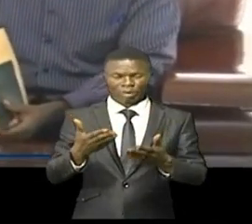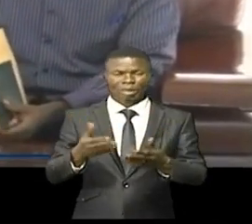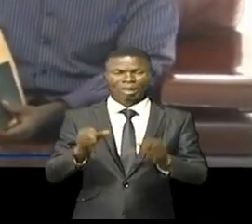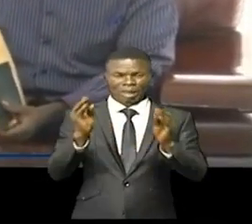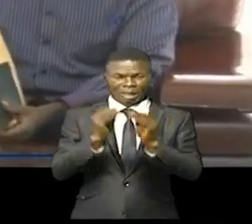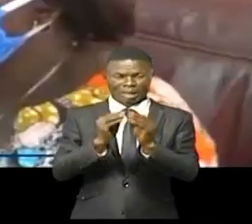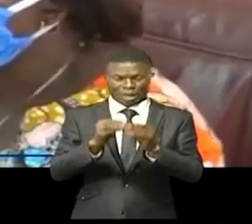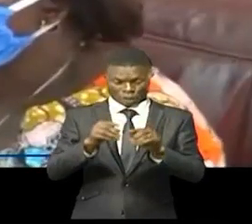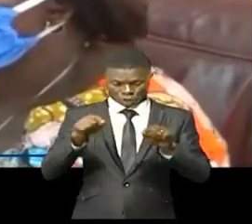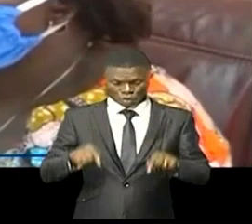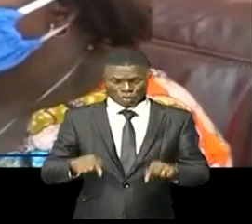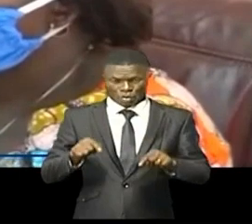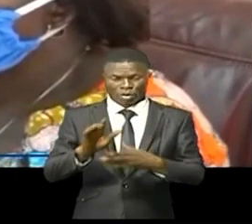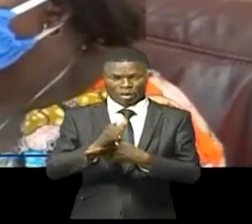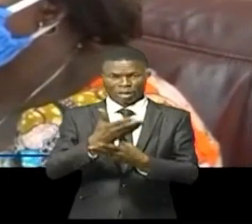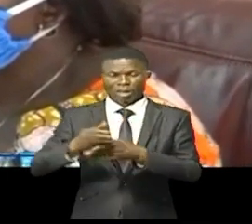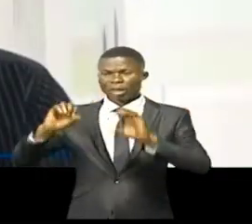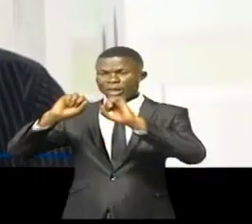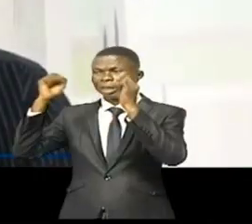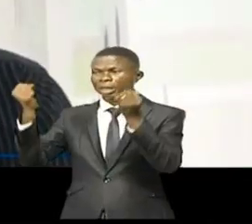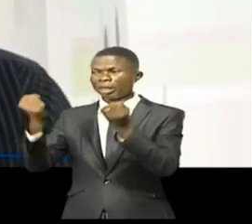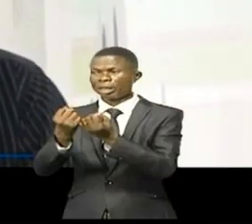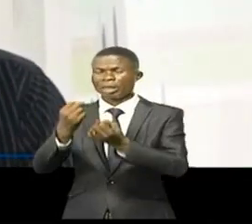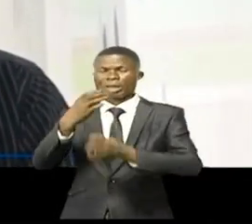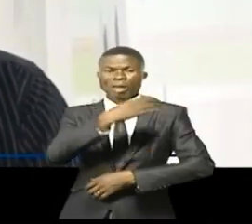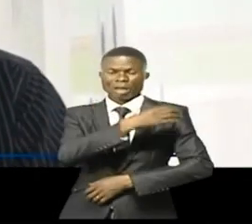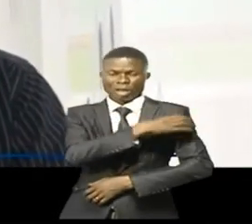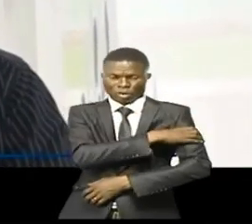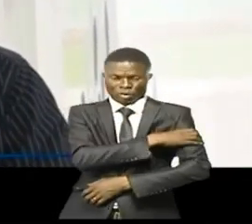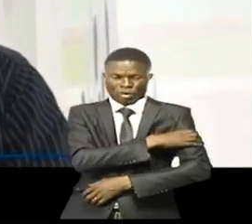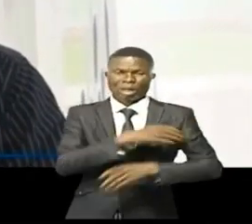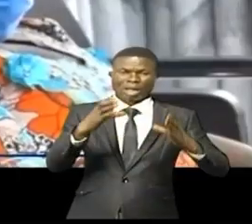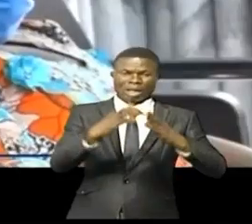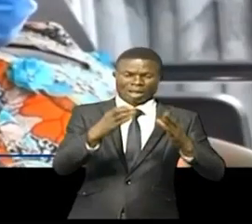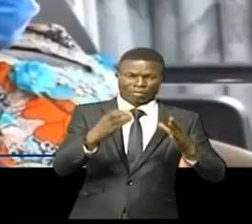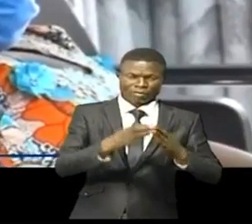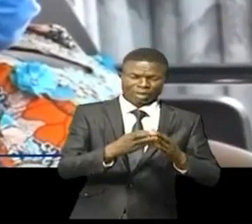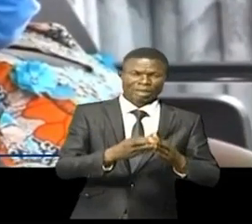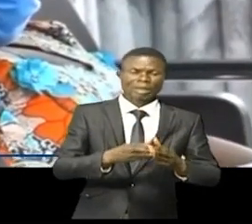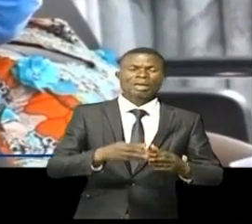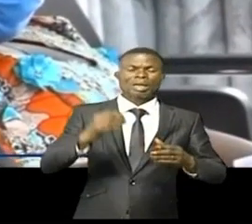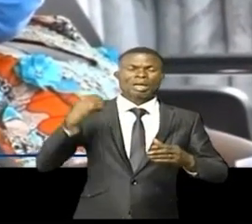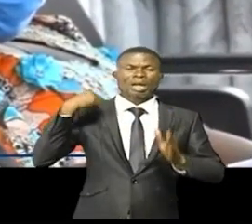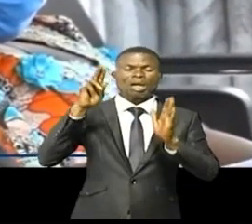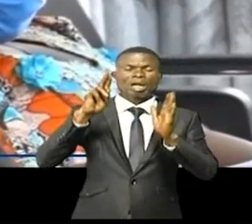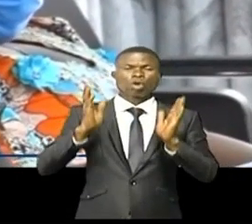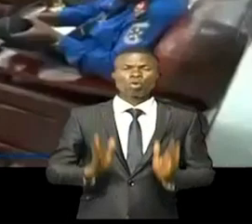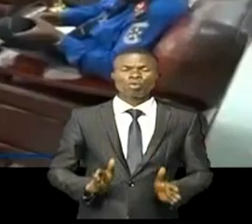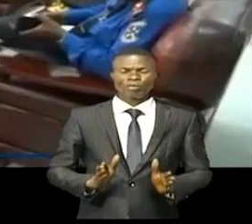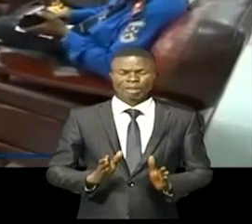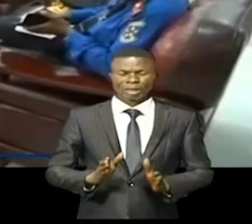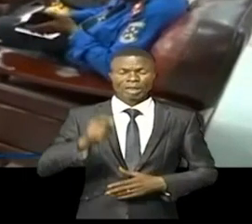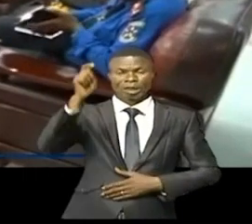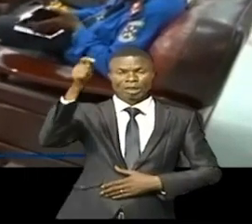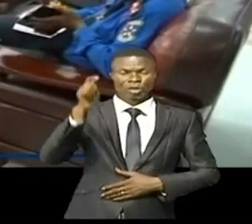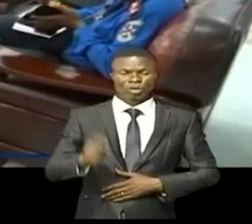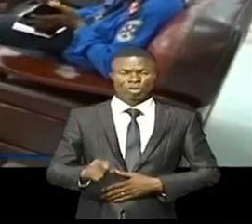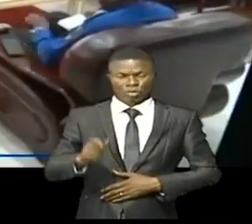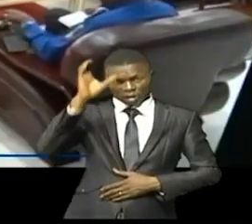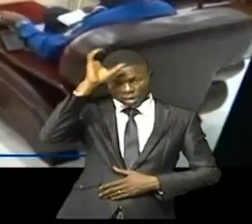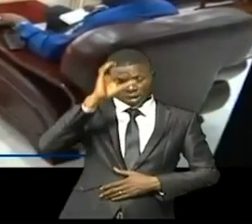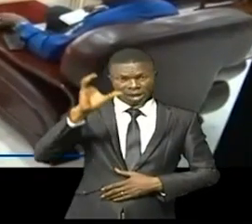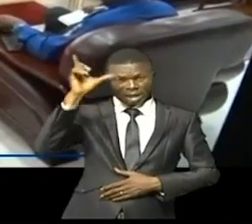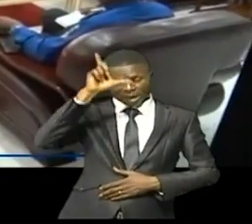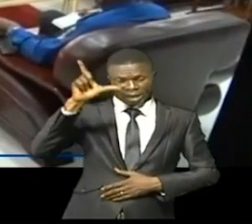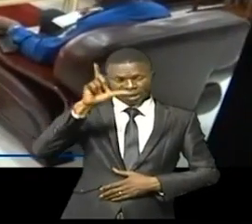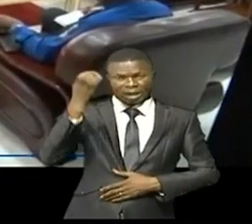des entretiens entre la société civile Force Vive du territoire de Beni et le gouverneur militaire du Nord Kivu, le lieutenant-général